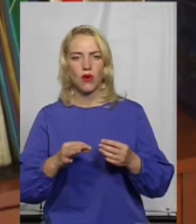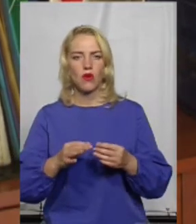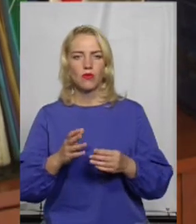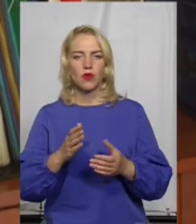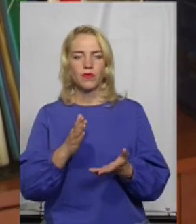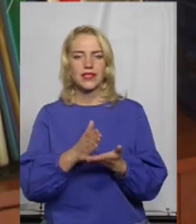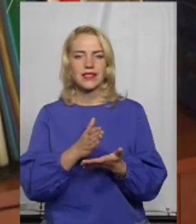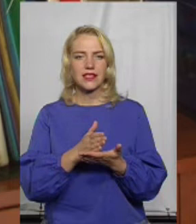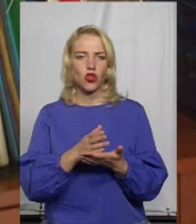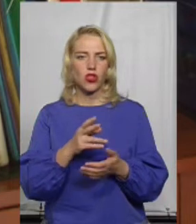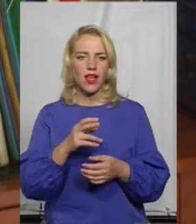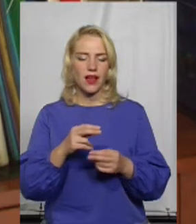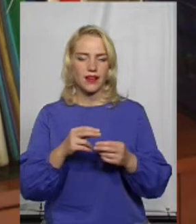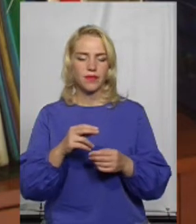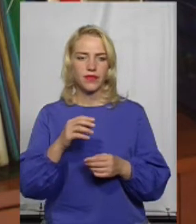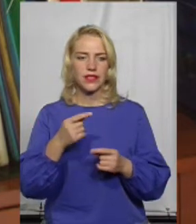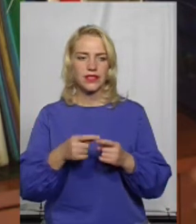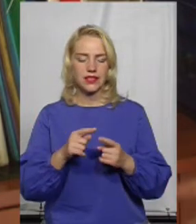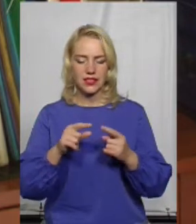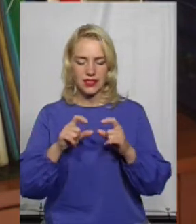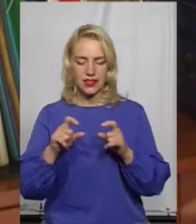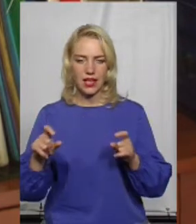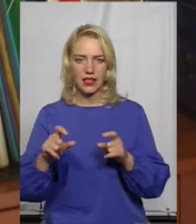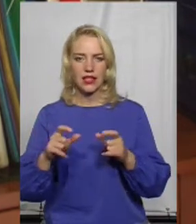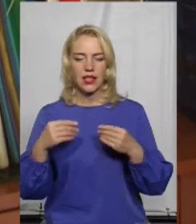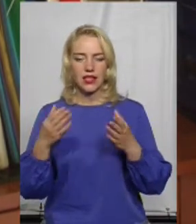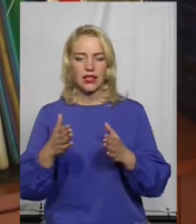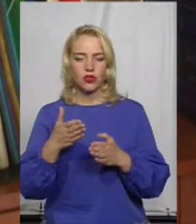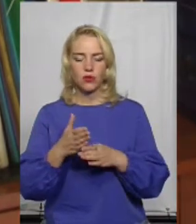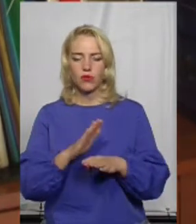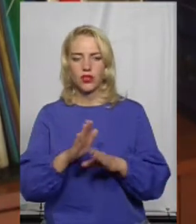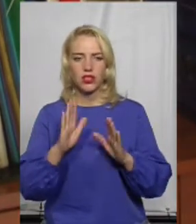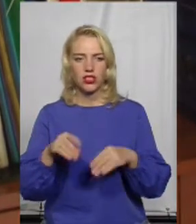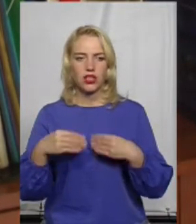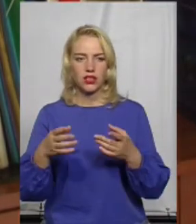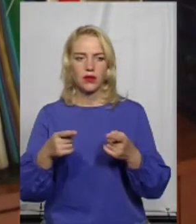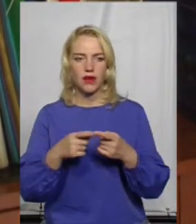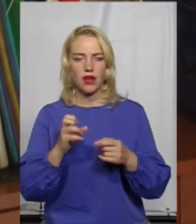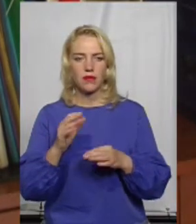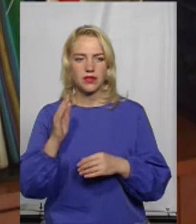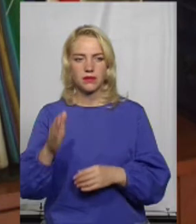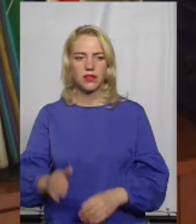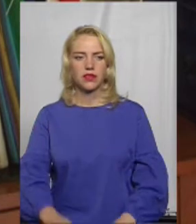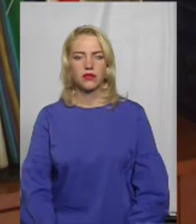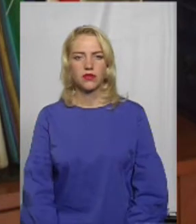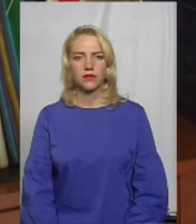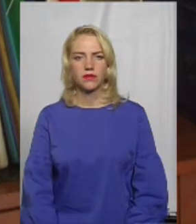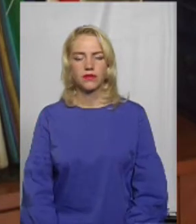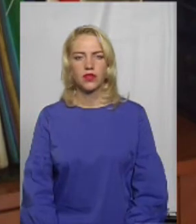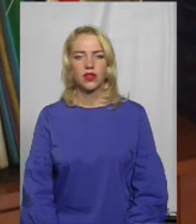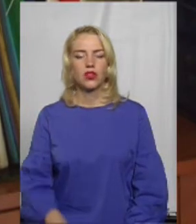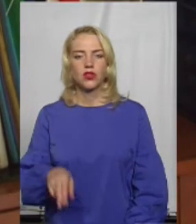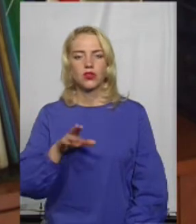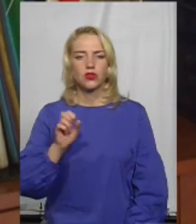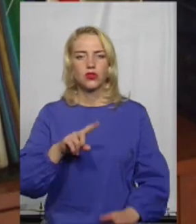Тобто заклад надає допомогу не лише надаючи притулок, а й консультативну. І щодо